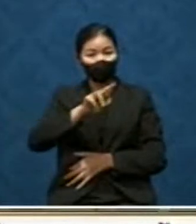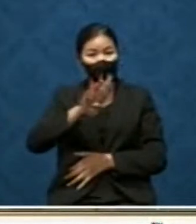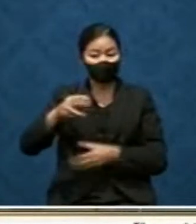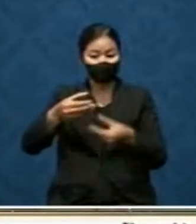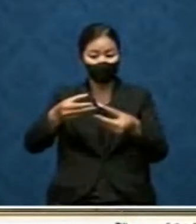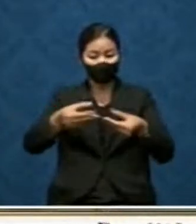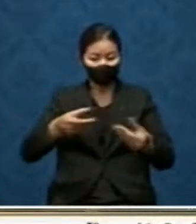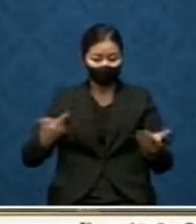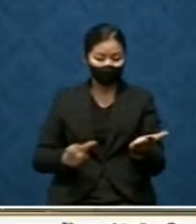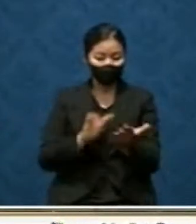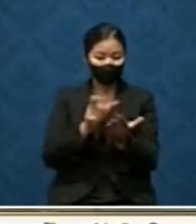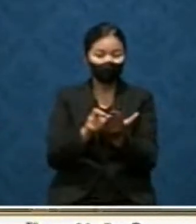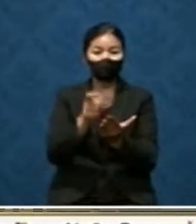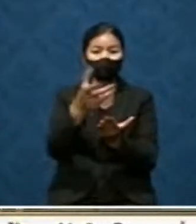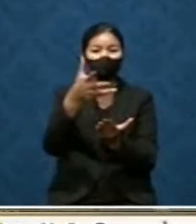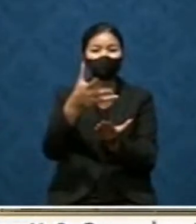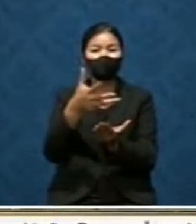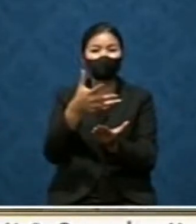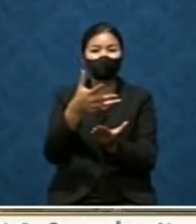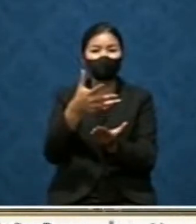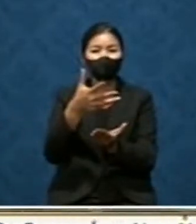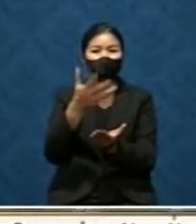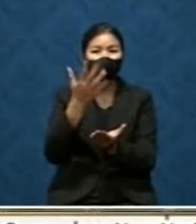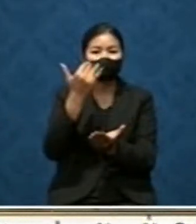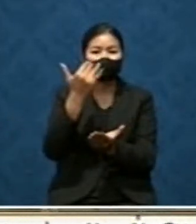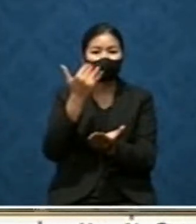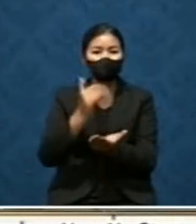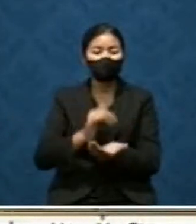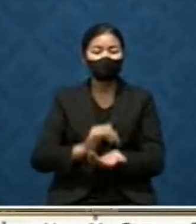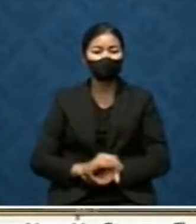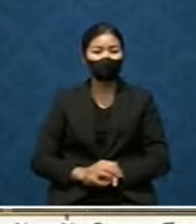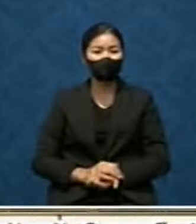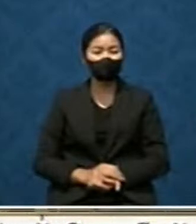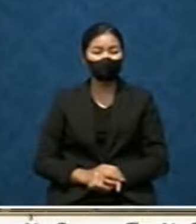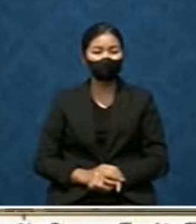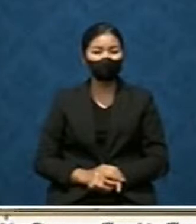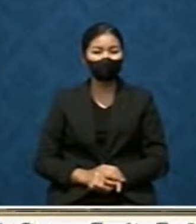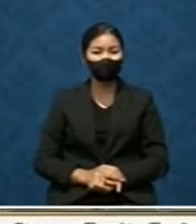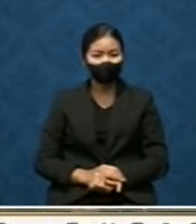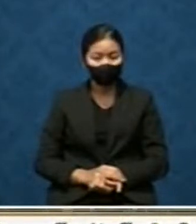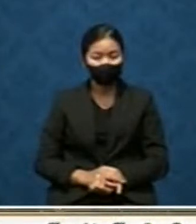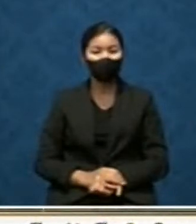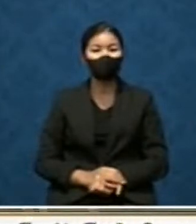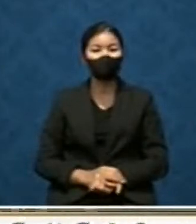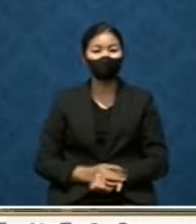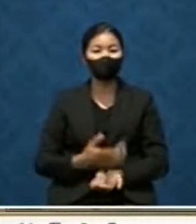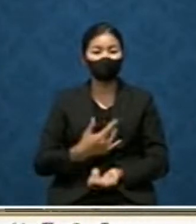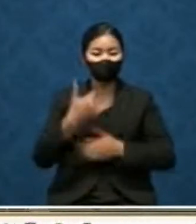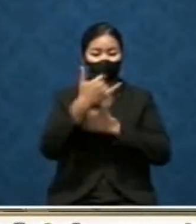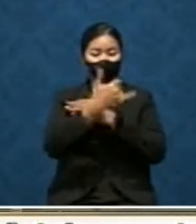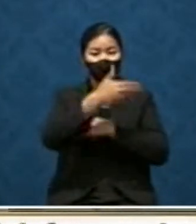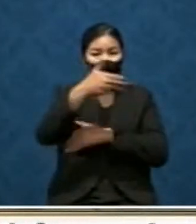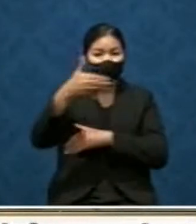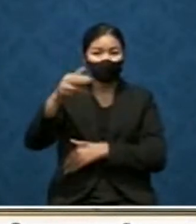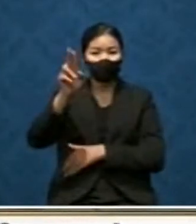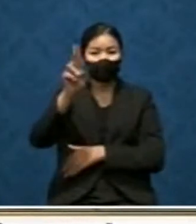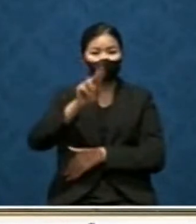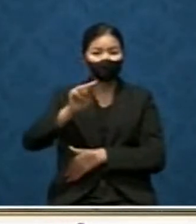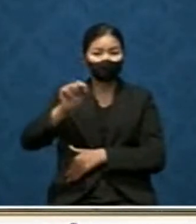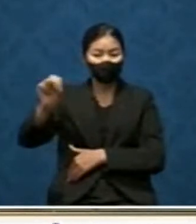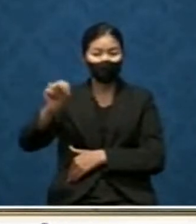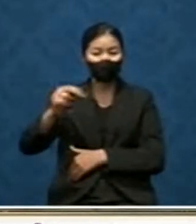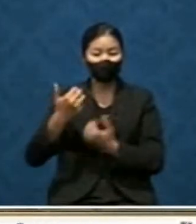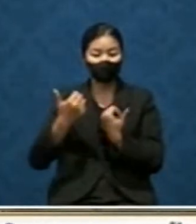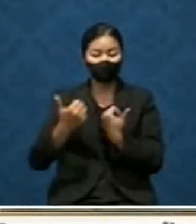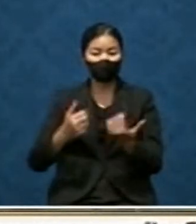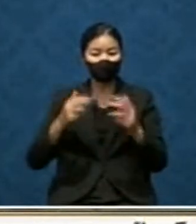มัเป็ไปไดยไครับในเมื่อสหาประชาชาติ ยักำลดให้กัชา